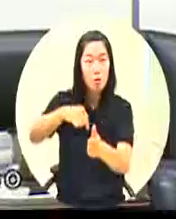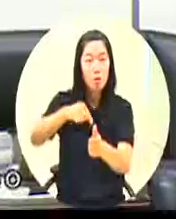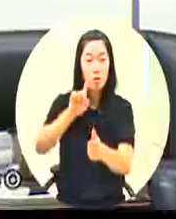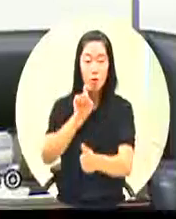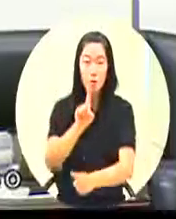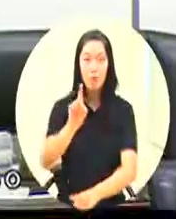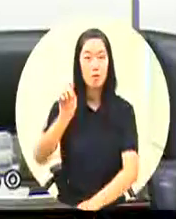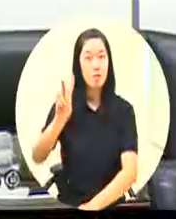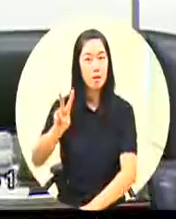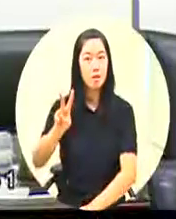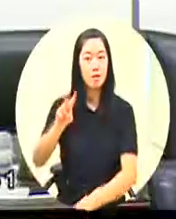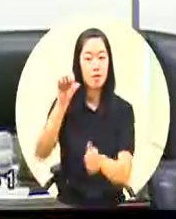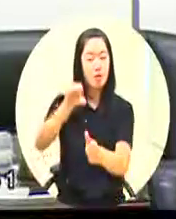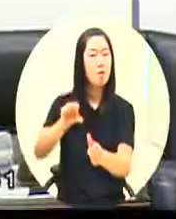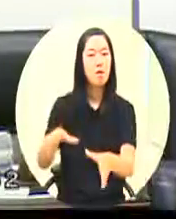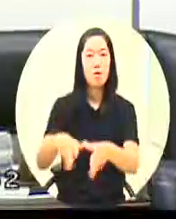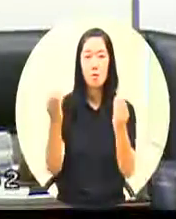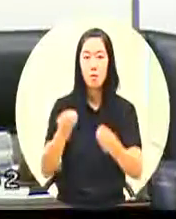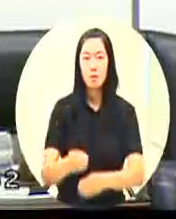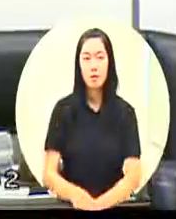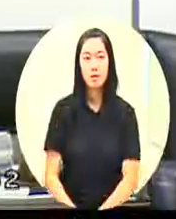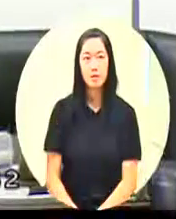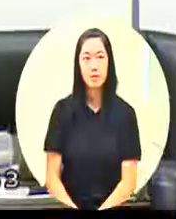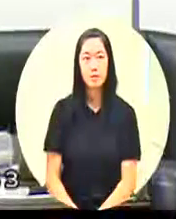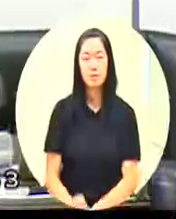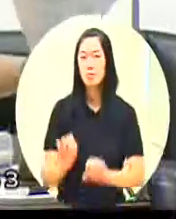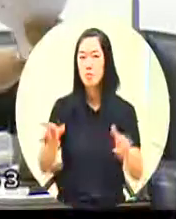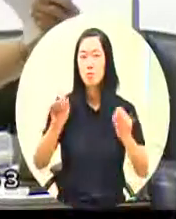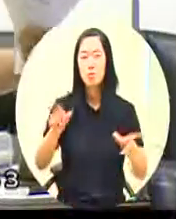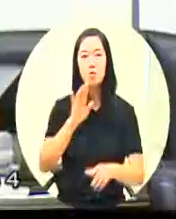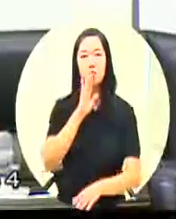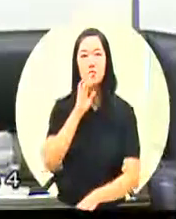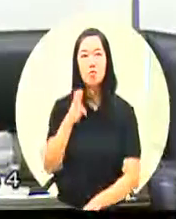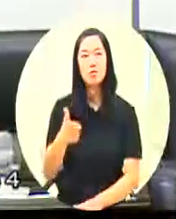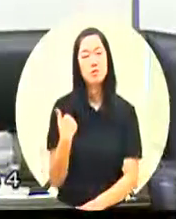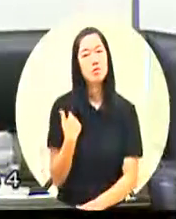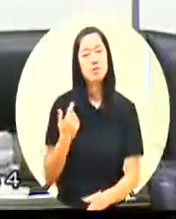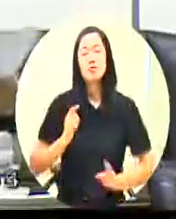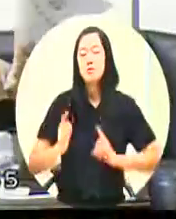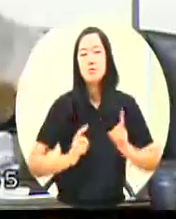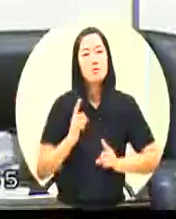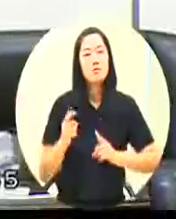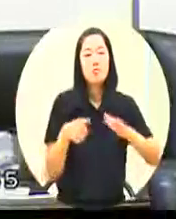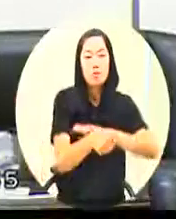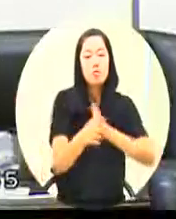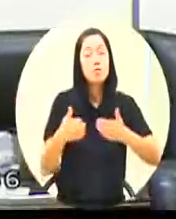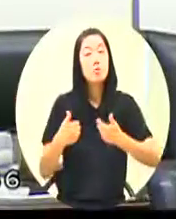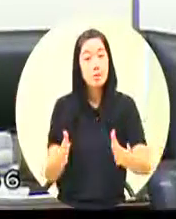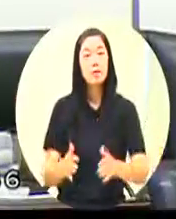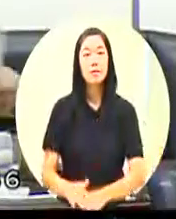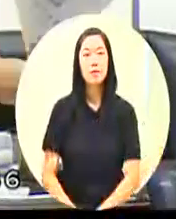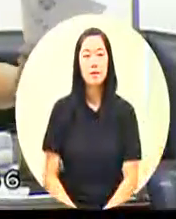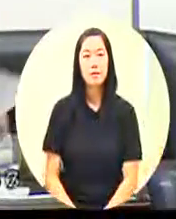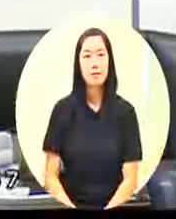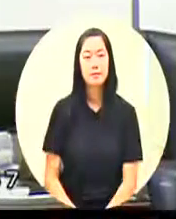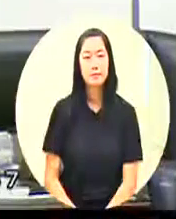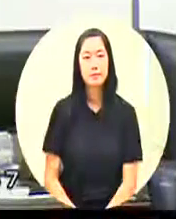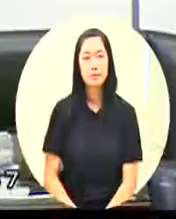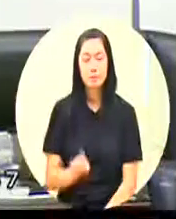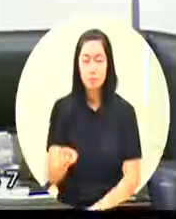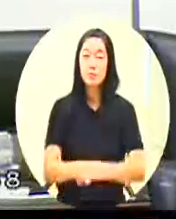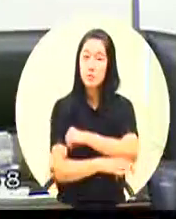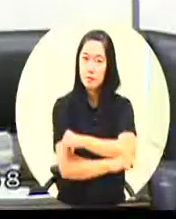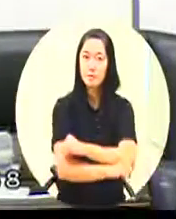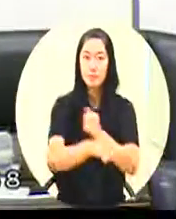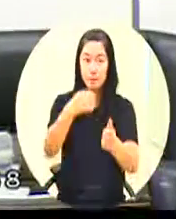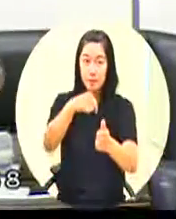不用罚的呢。也其实那个不是叫做 compulsory， 那个是 free 的。 那个叫基本教育，十二年基本教育。 对，是基本教育。所以那